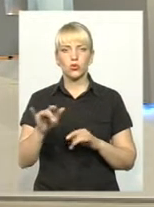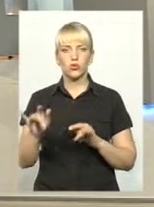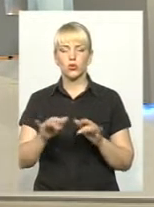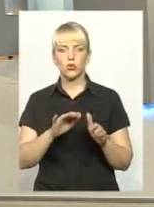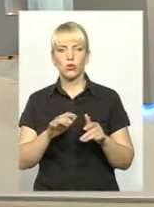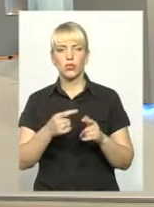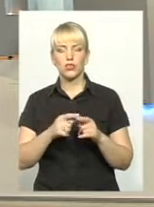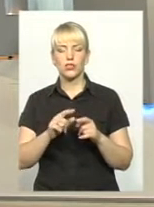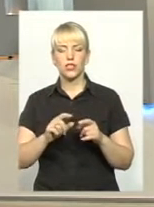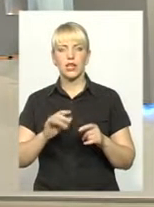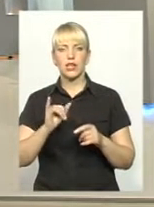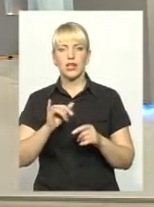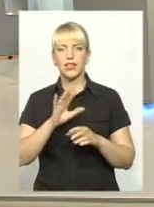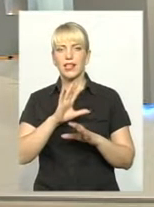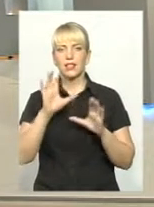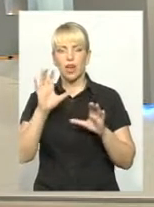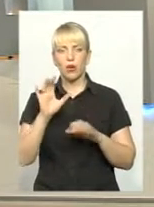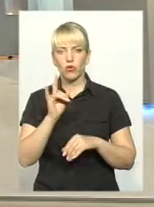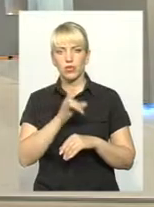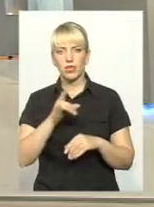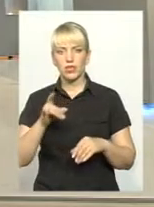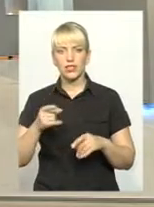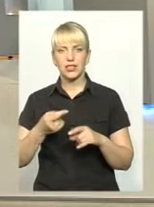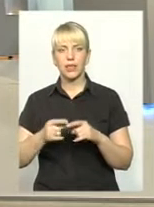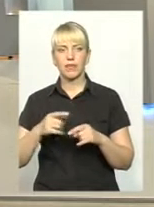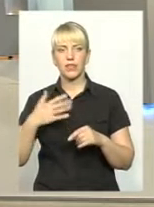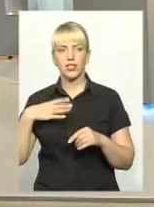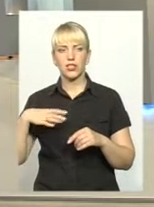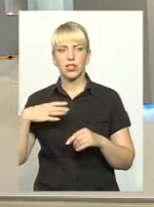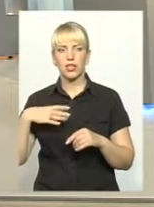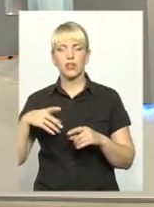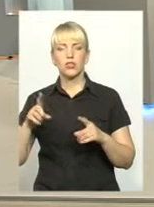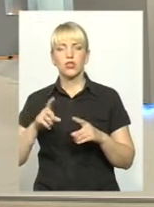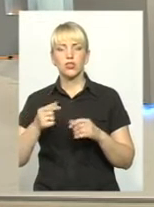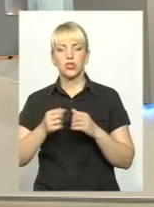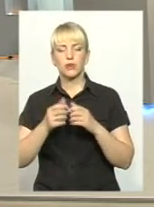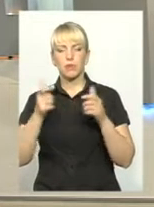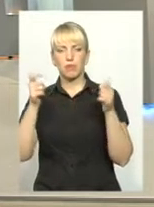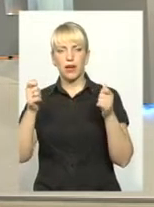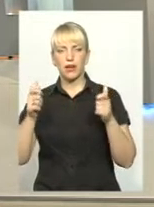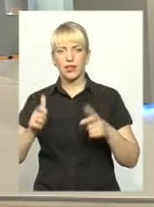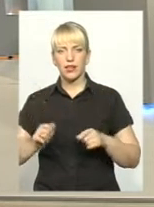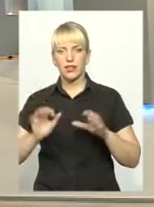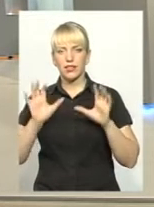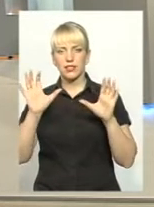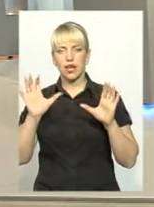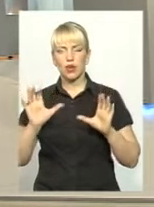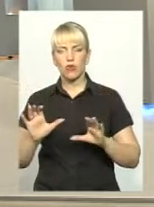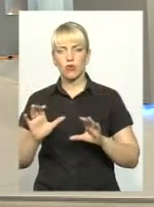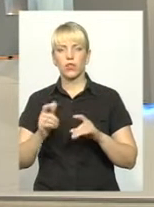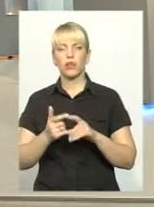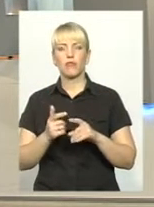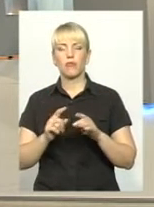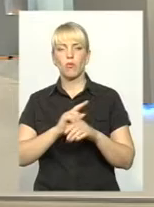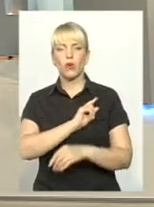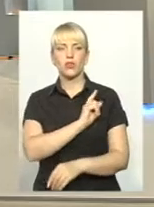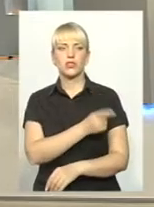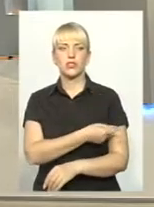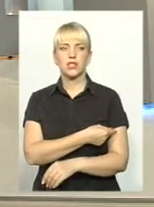справедливі обурення, і ми очікуємо, що саме пакет відповідних законодавчих актів посилить